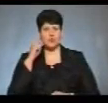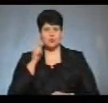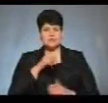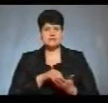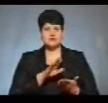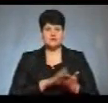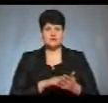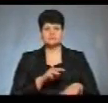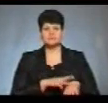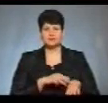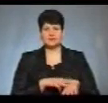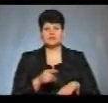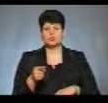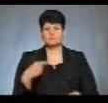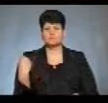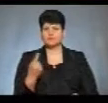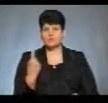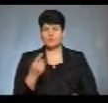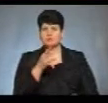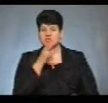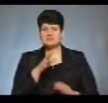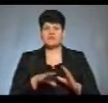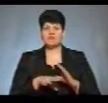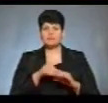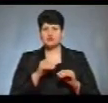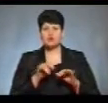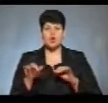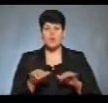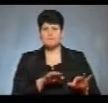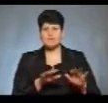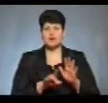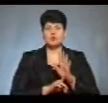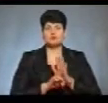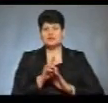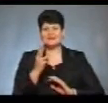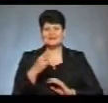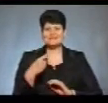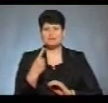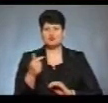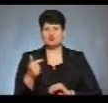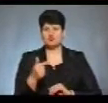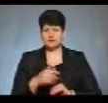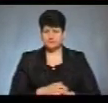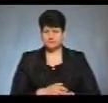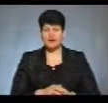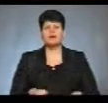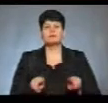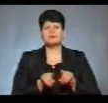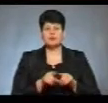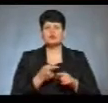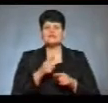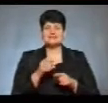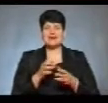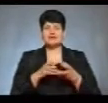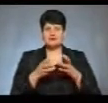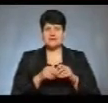зареєстрували правоохоронці на Тернопільщині під час виборчої кампанії, яка розпочалася 31 грудня. Також за результатами